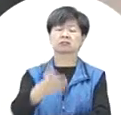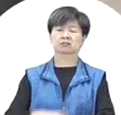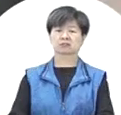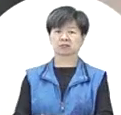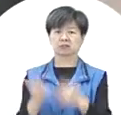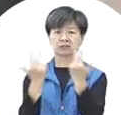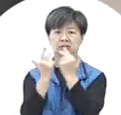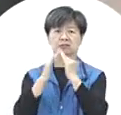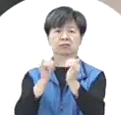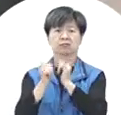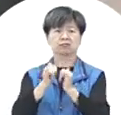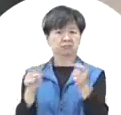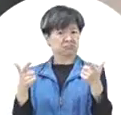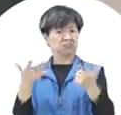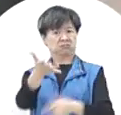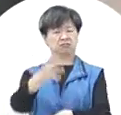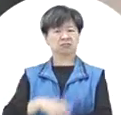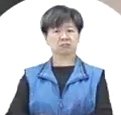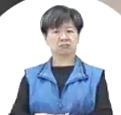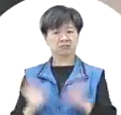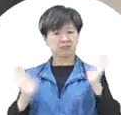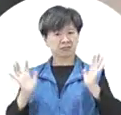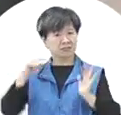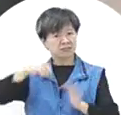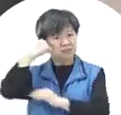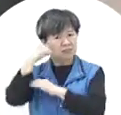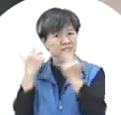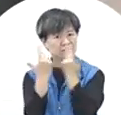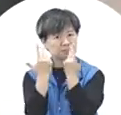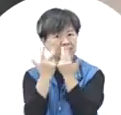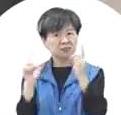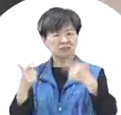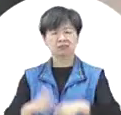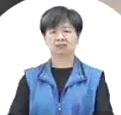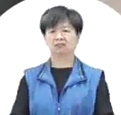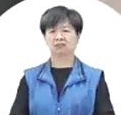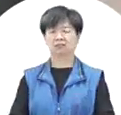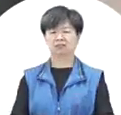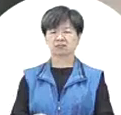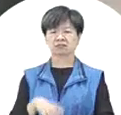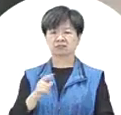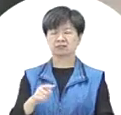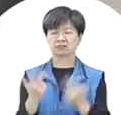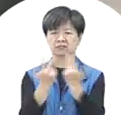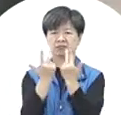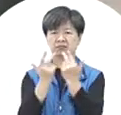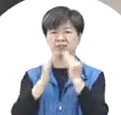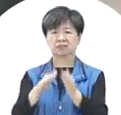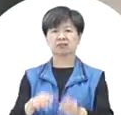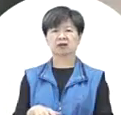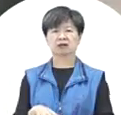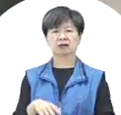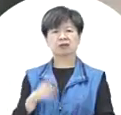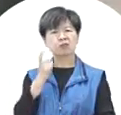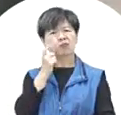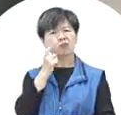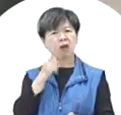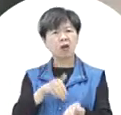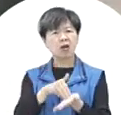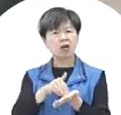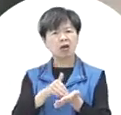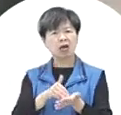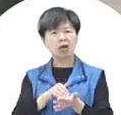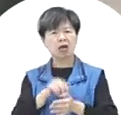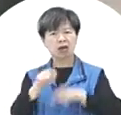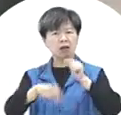市民吗？这些孩子不是我们新北市的孩子吗？ 来处理了，好不好？ 要把我们新北市当作塑胶吗？ 没有。报议员，我